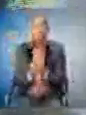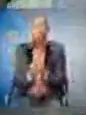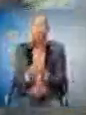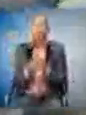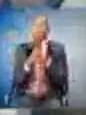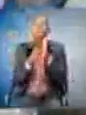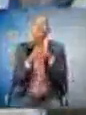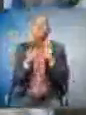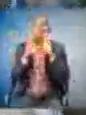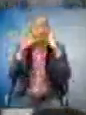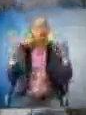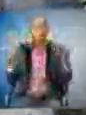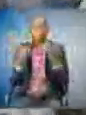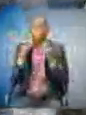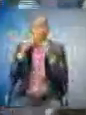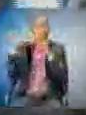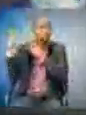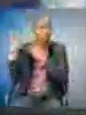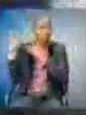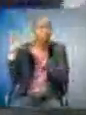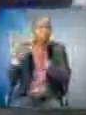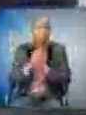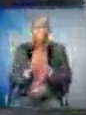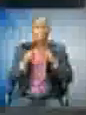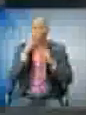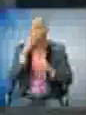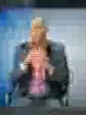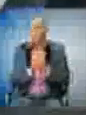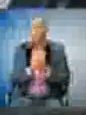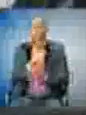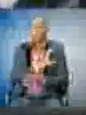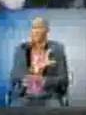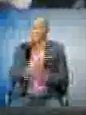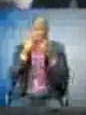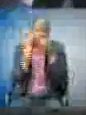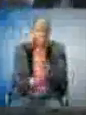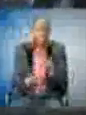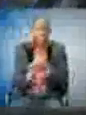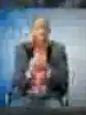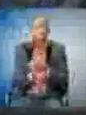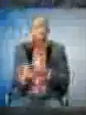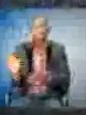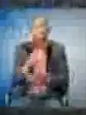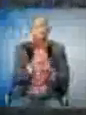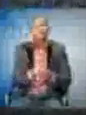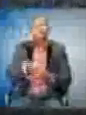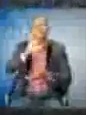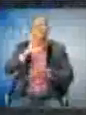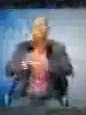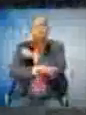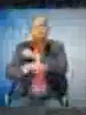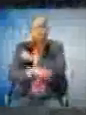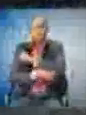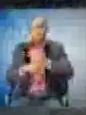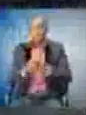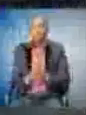kwa kumeri tunasikilizana anaenda kula polisi mnadenonse paske ni mari yenu bwana fwa nini beko naiva